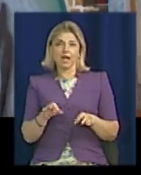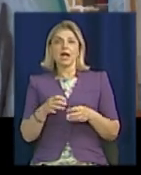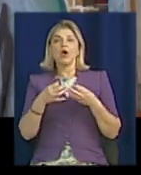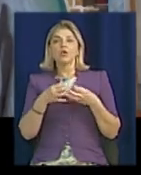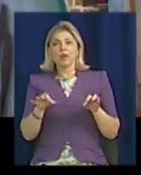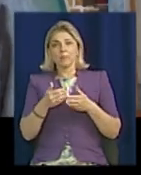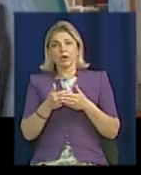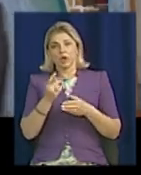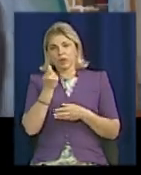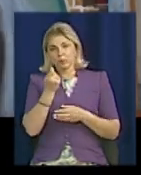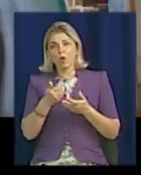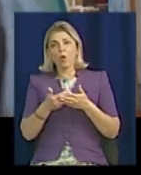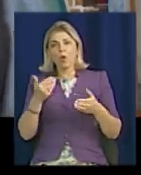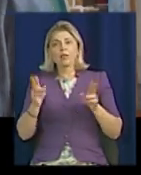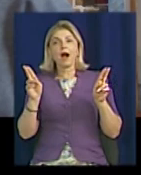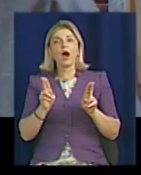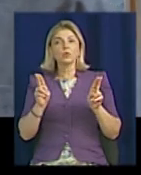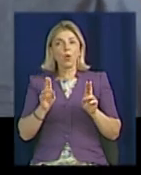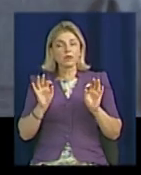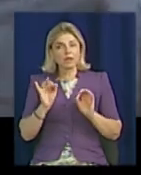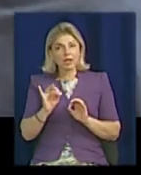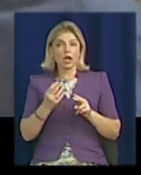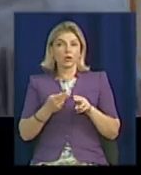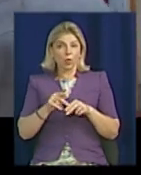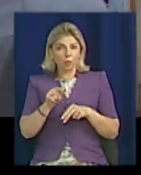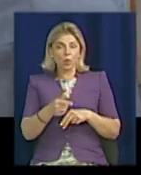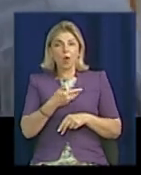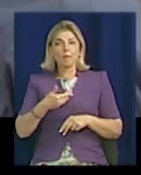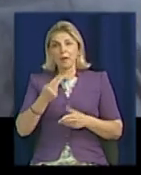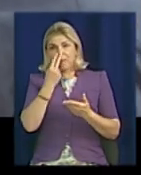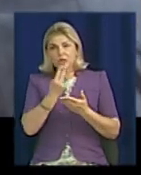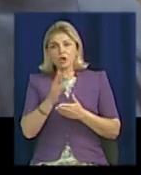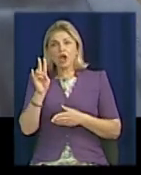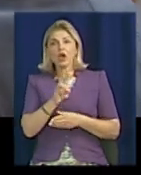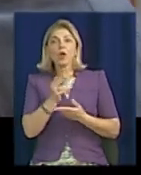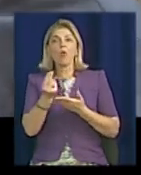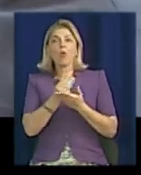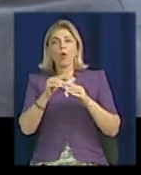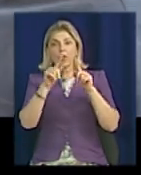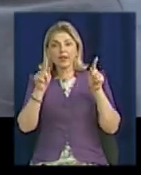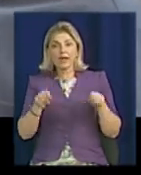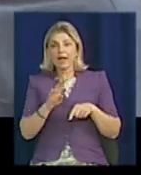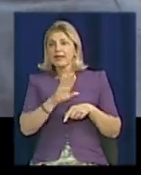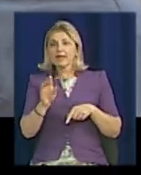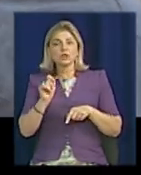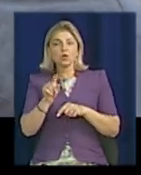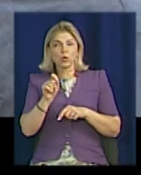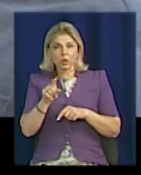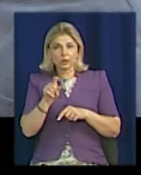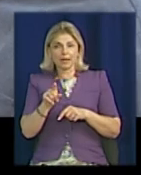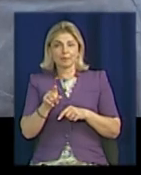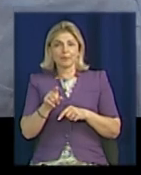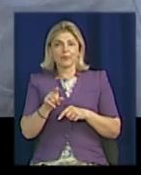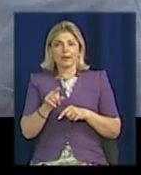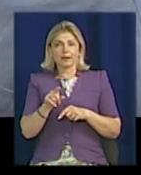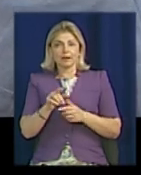звільнитися трошки від канону. І тому ми бачимо ікони не золотим, правда,